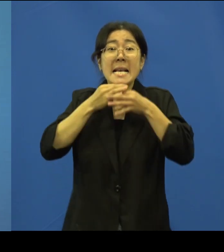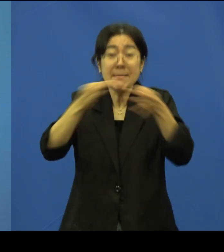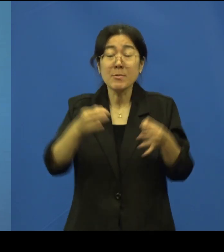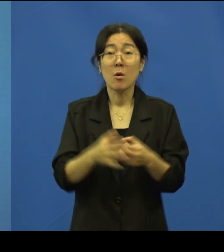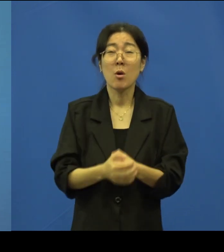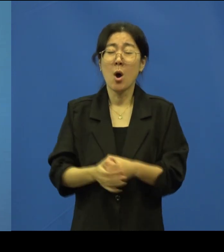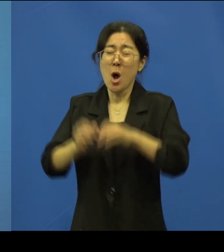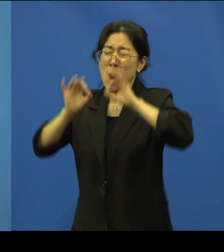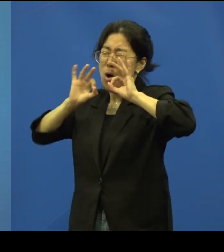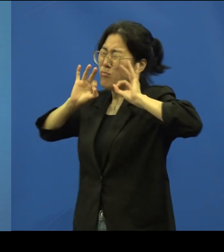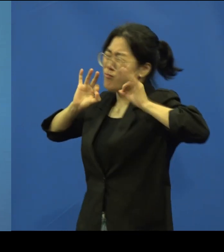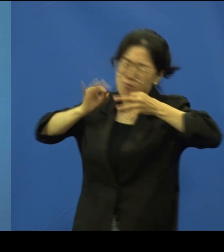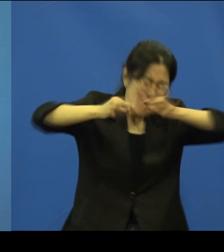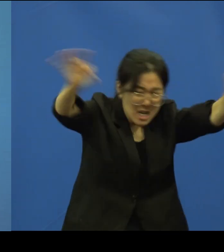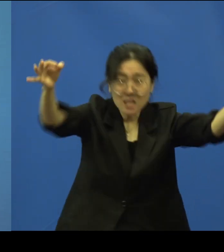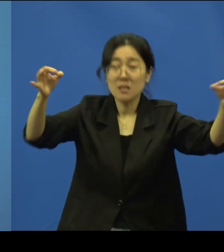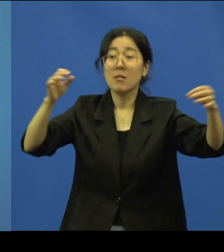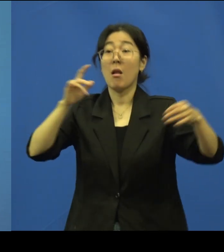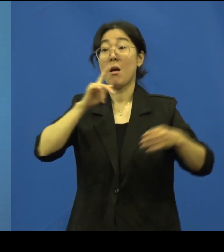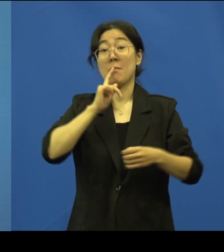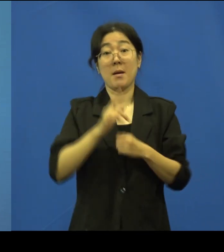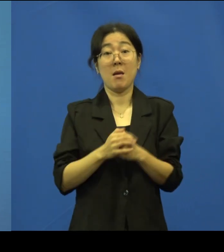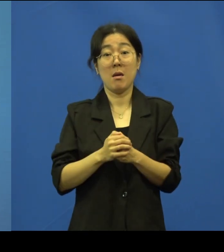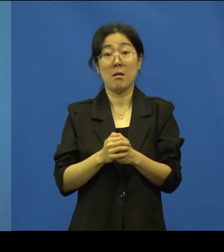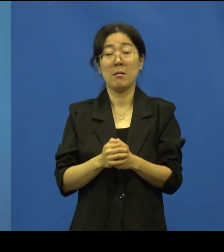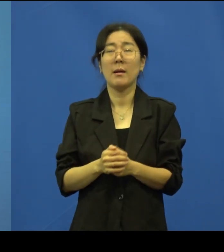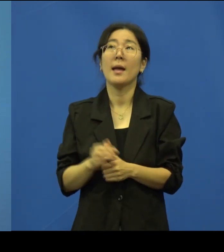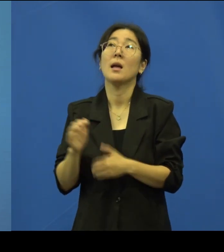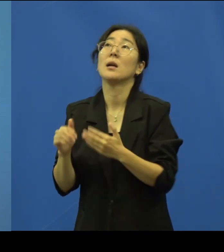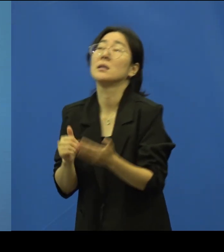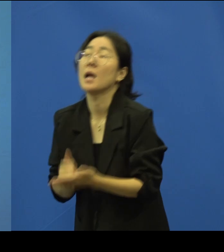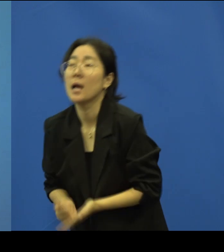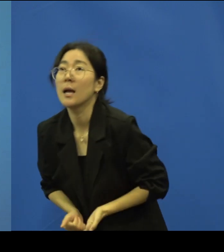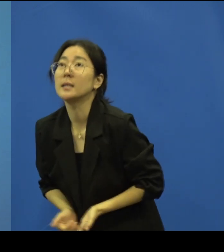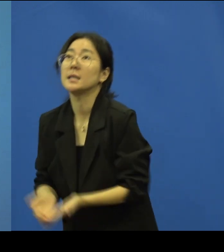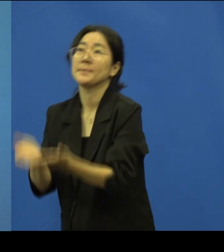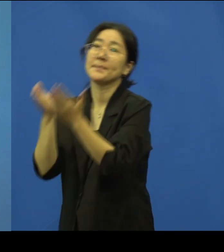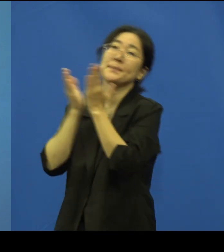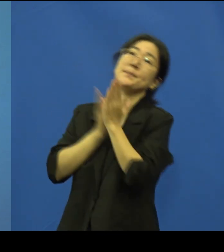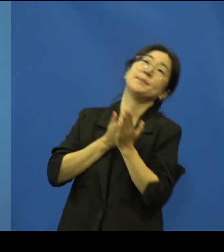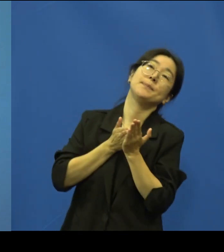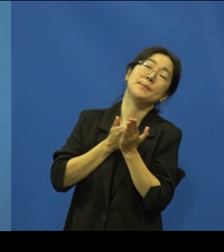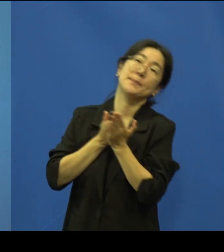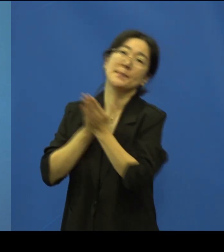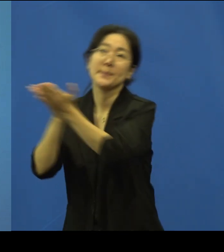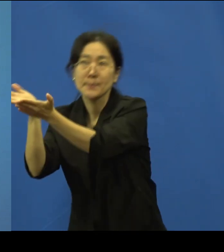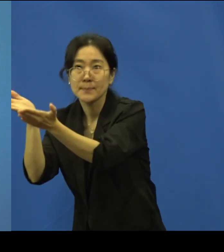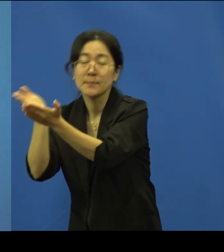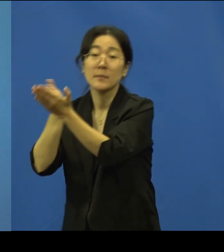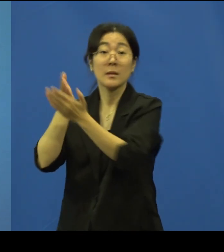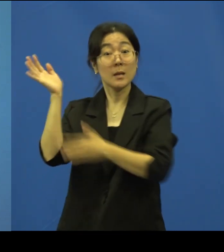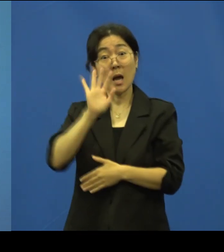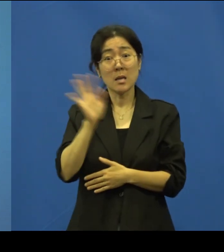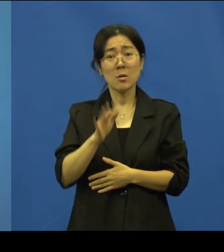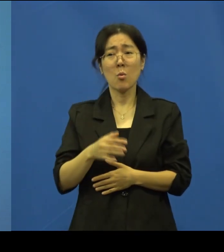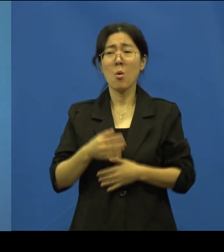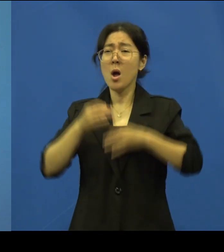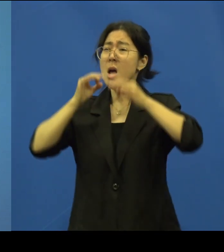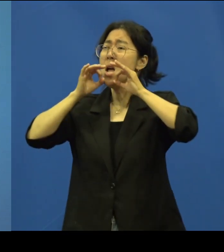음성으로 부르짖어라 이렇게 되어 있어요. 저 침묵 기도를 찾다가 거꾸로